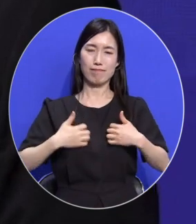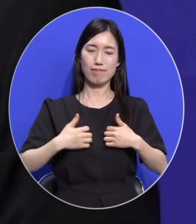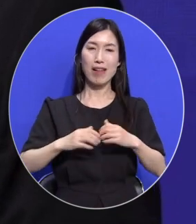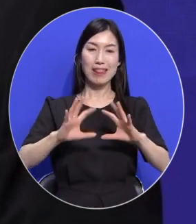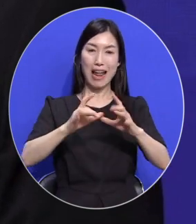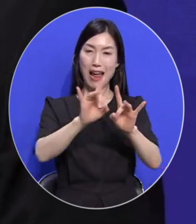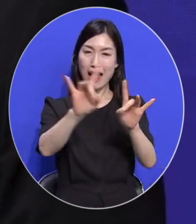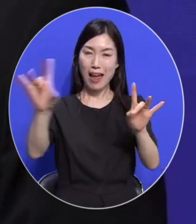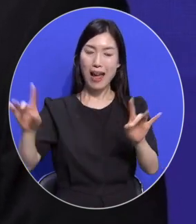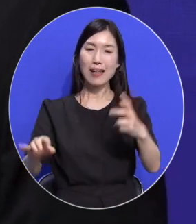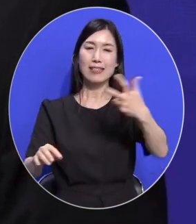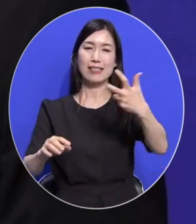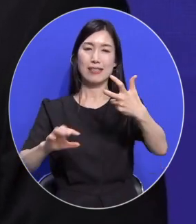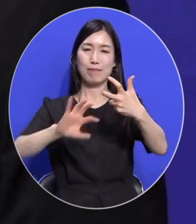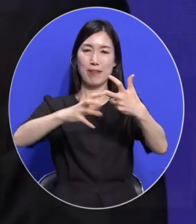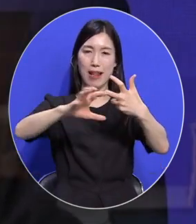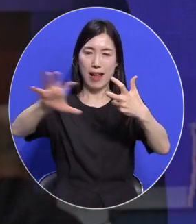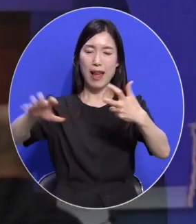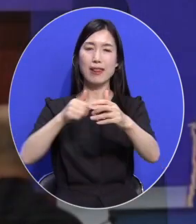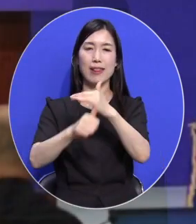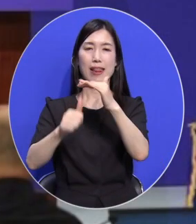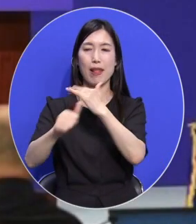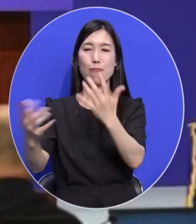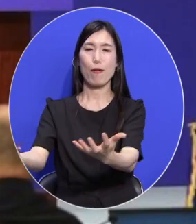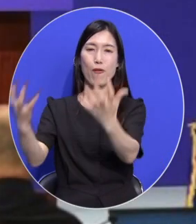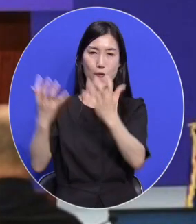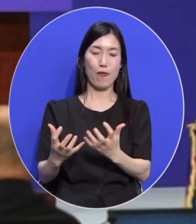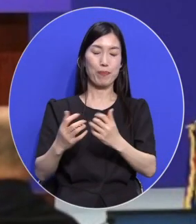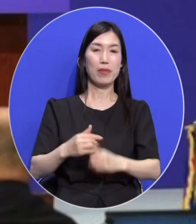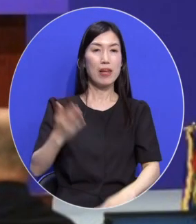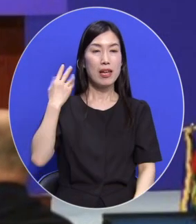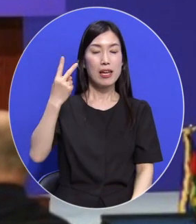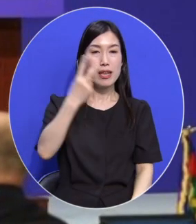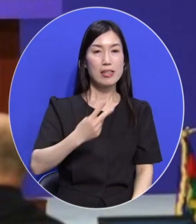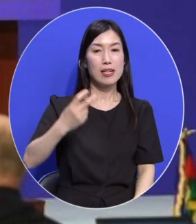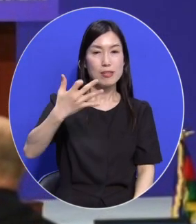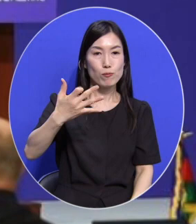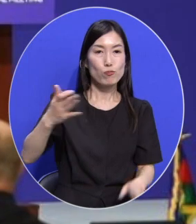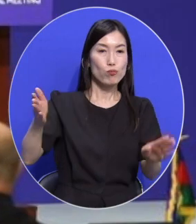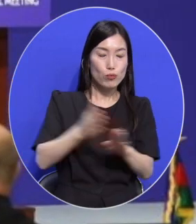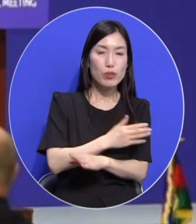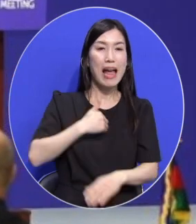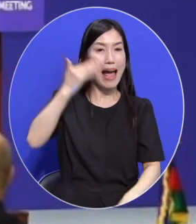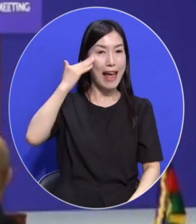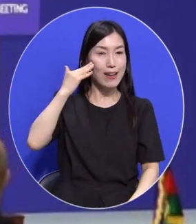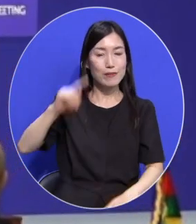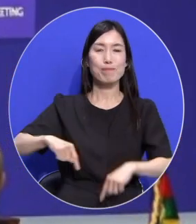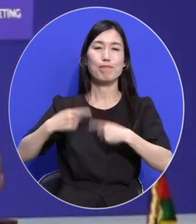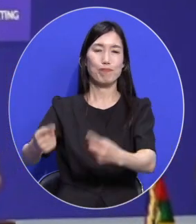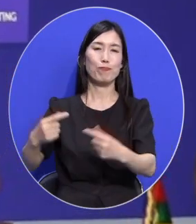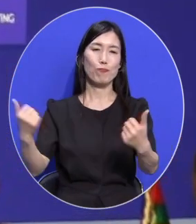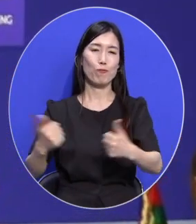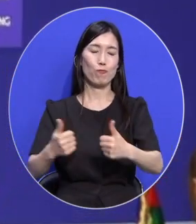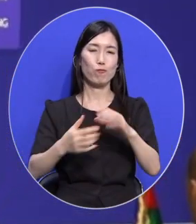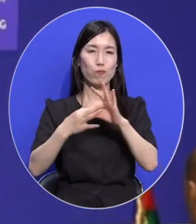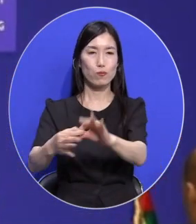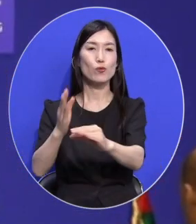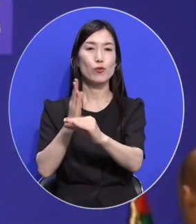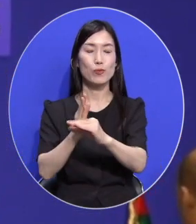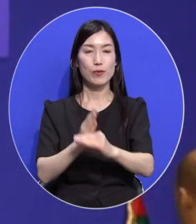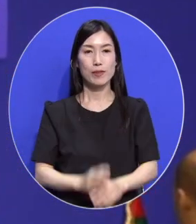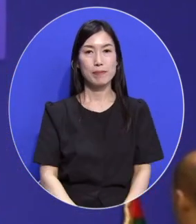대표단이 참석합니다 우리나라는 지난 2009년부터 psi 회의에 참여했습니다 KTV